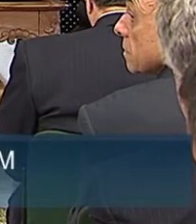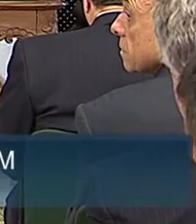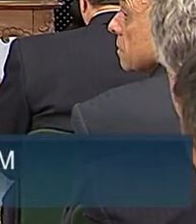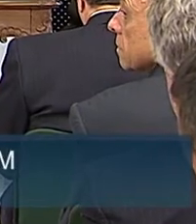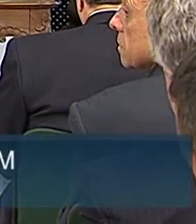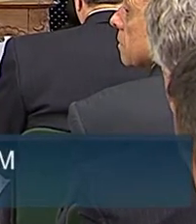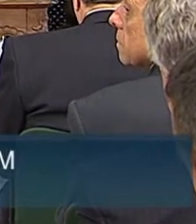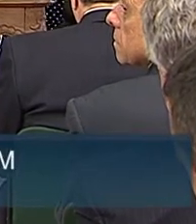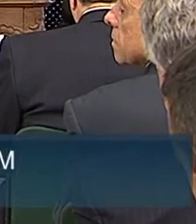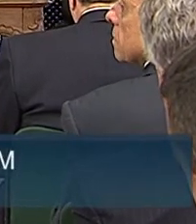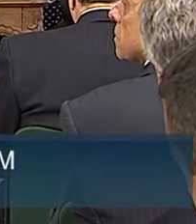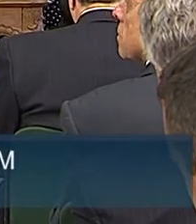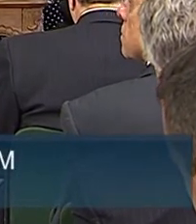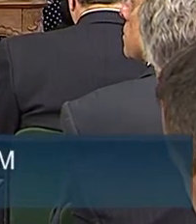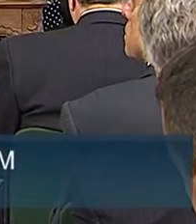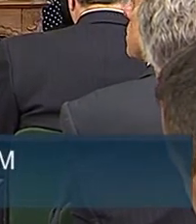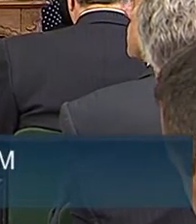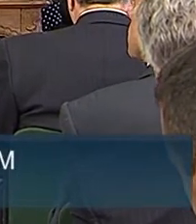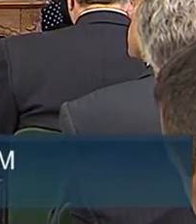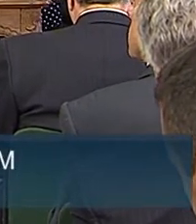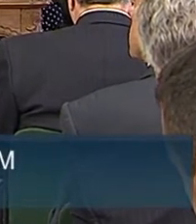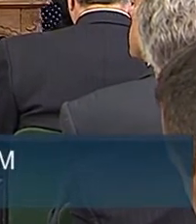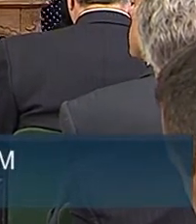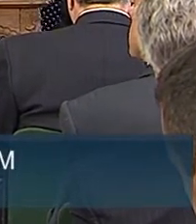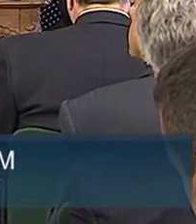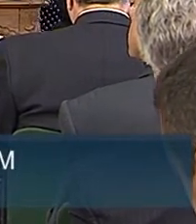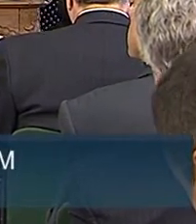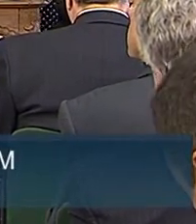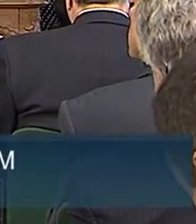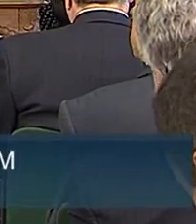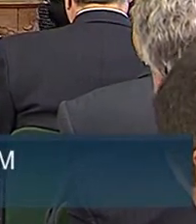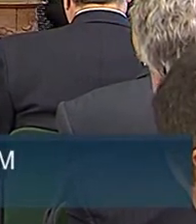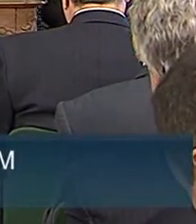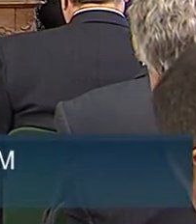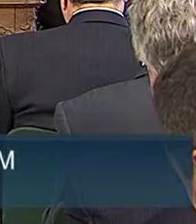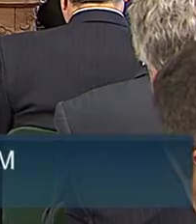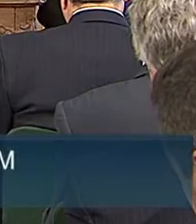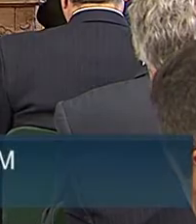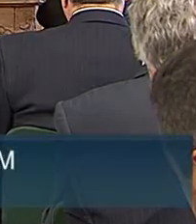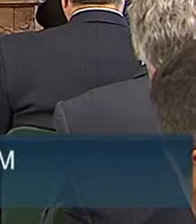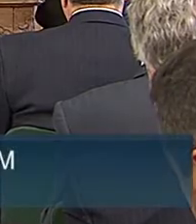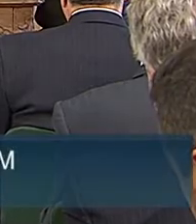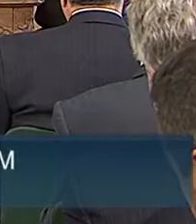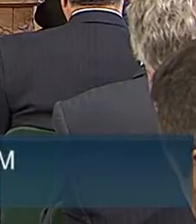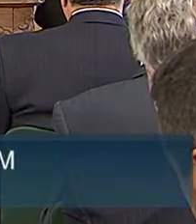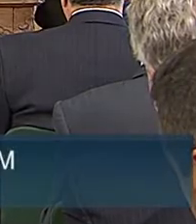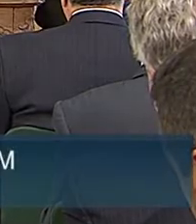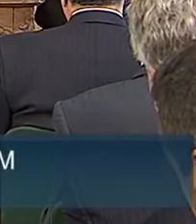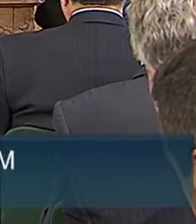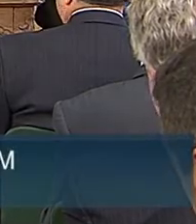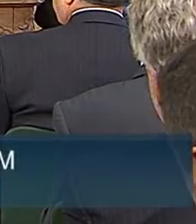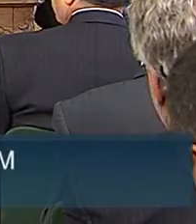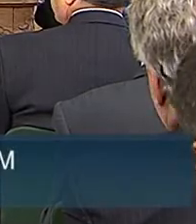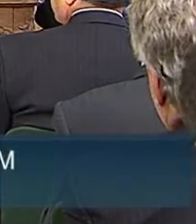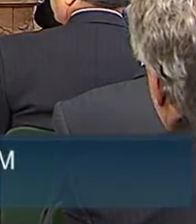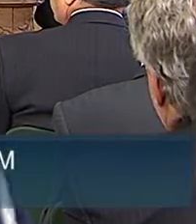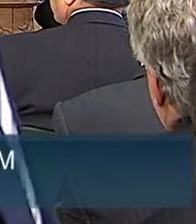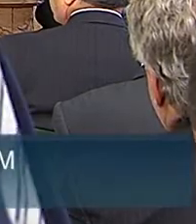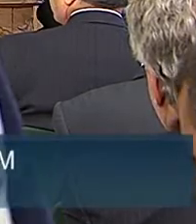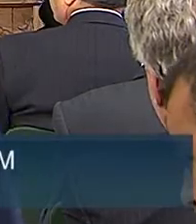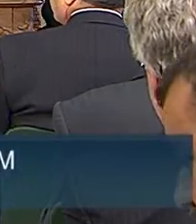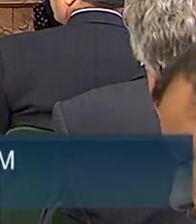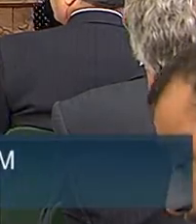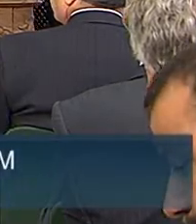최양희 한국 미래창조과학부 장관님과 히카르도 베르수이니 통신부 장관님께서 서명하시겠습니다.